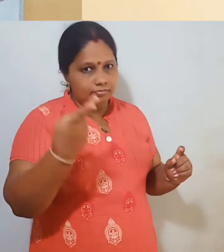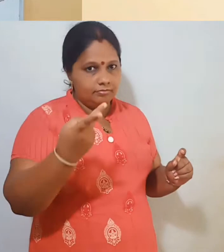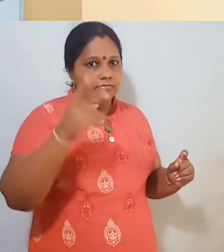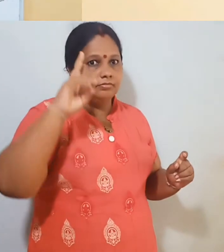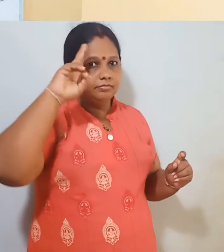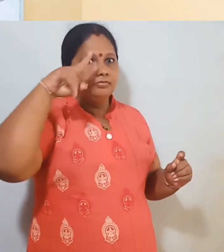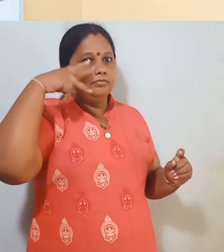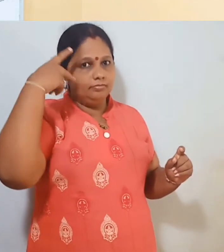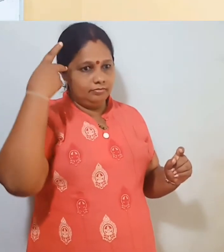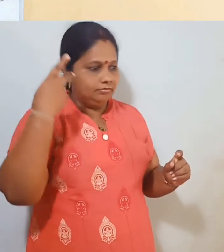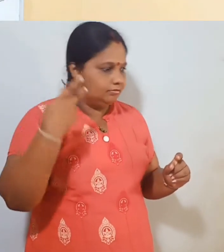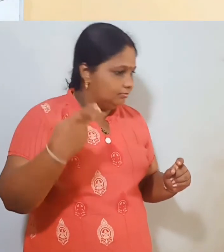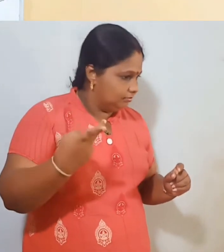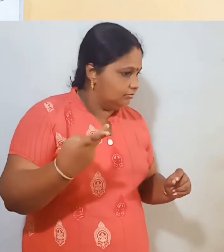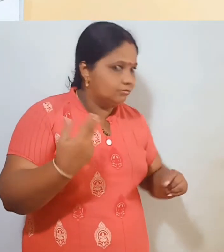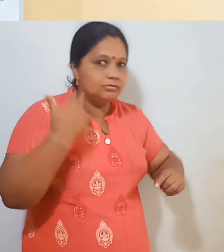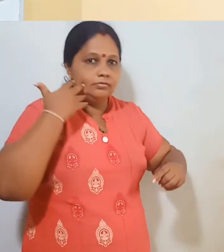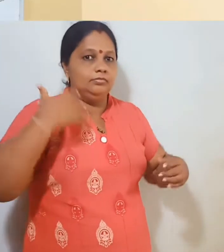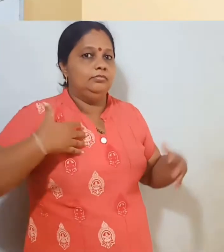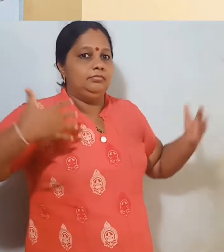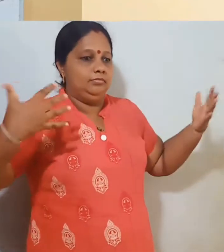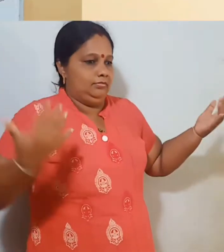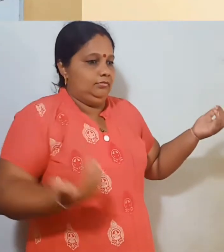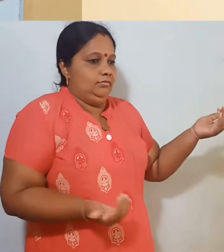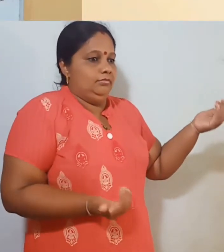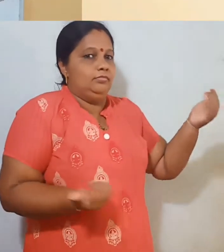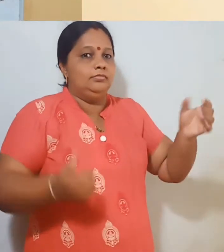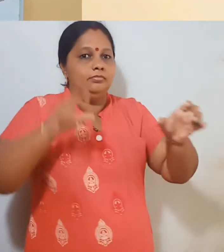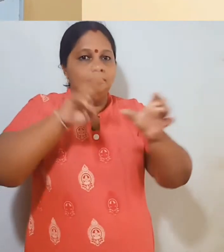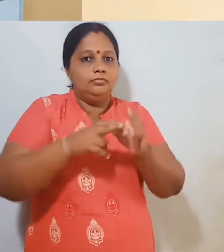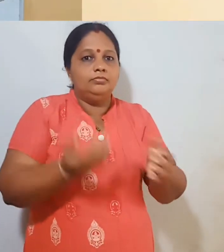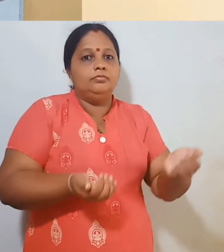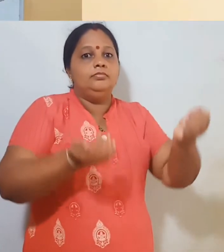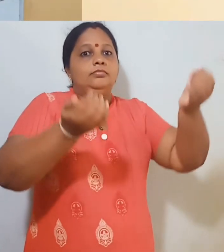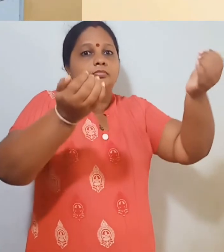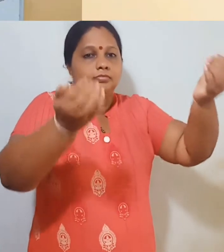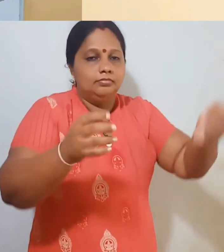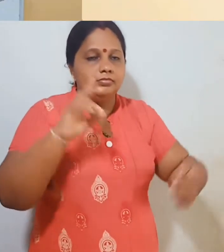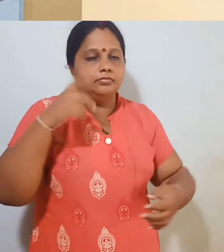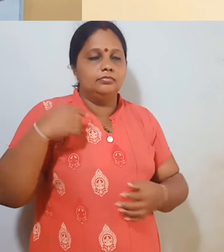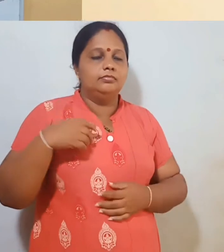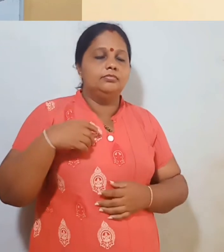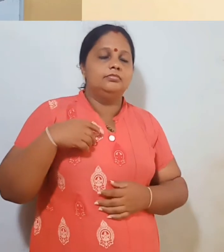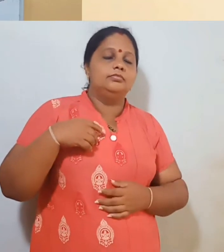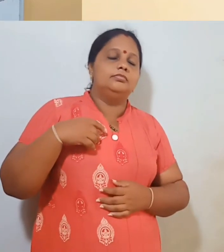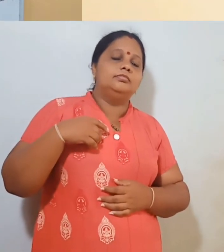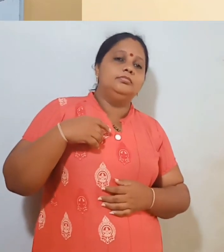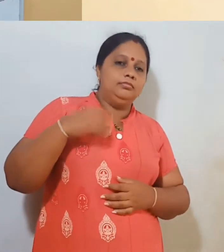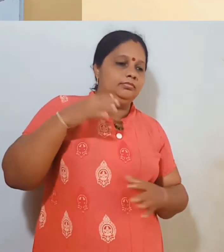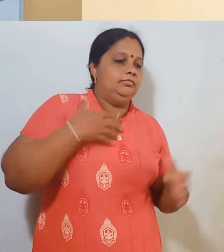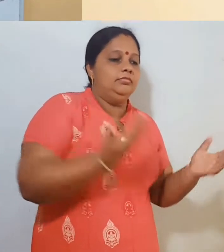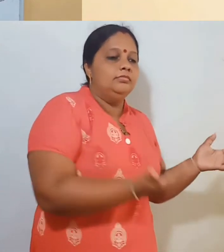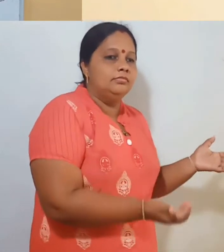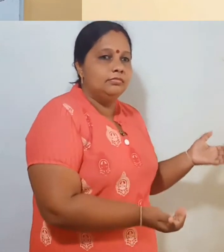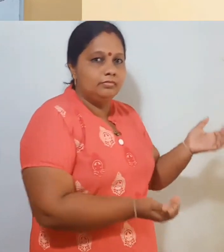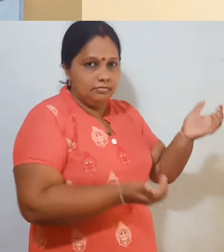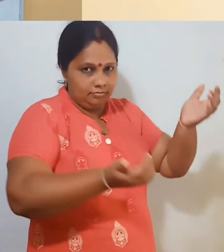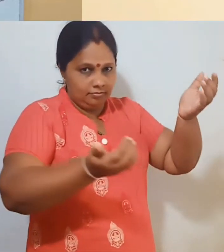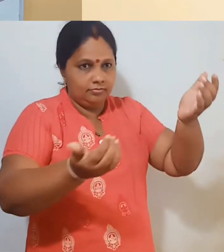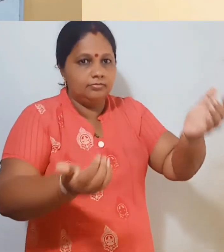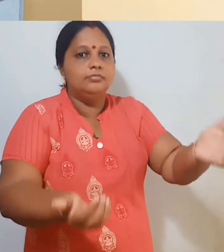ஏற்பட்டுவாங்க. அது பிள்ளை. ஒரு மயங்கின நிலையில மயங்கி போய்கொண்டிருக்கிறாரோட ஆளை நீங்க கண்டுத்தீங்கன்னு சொன்னால் அவரை அப்படியே